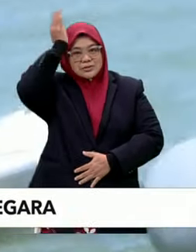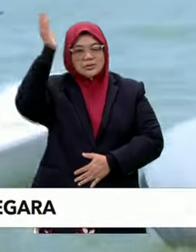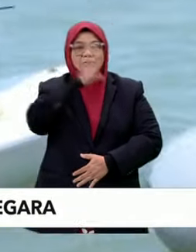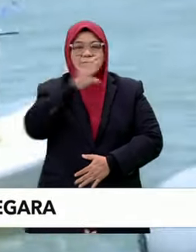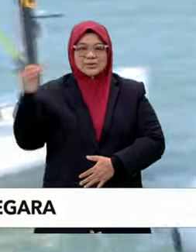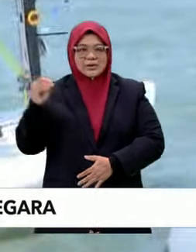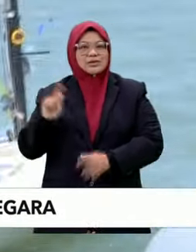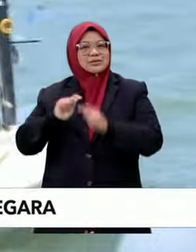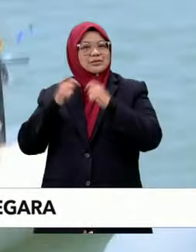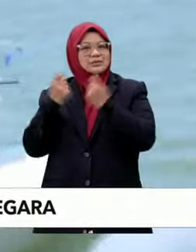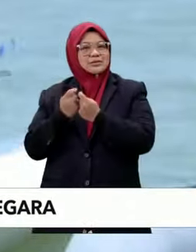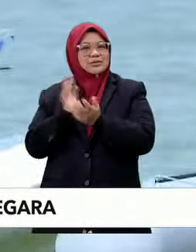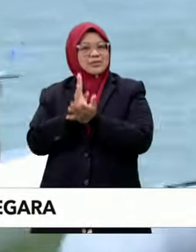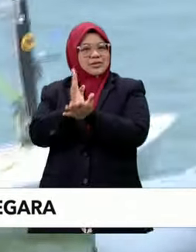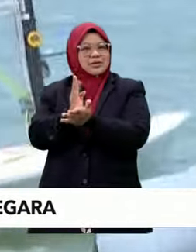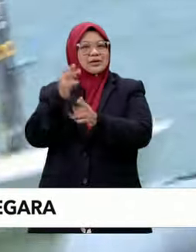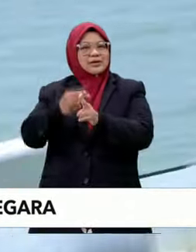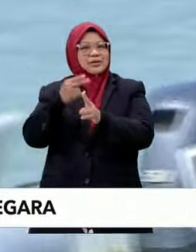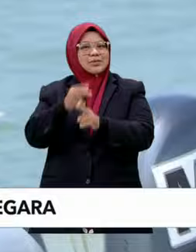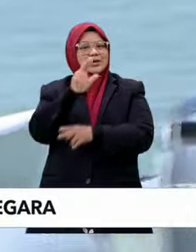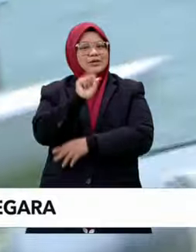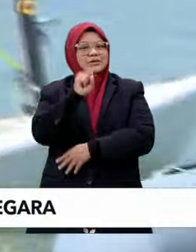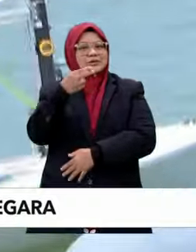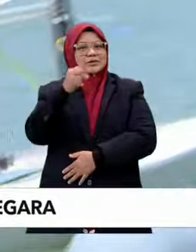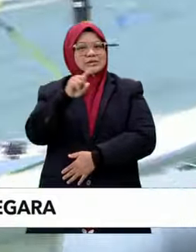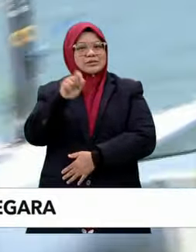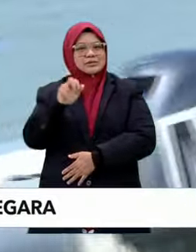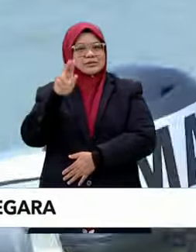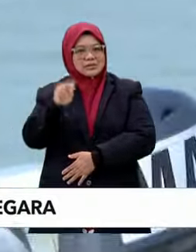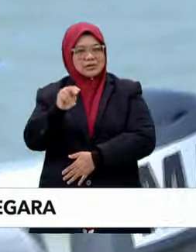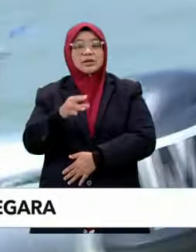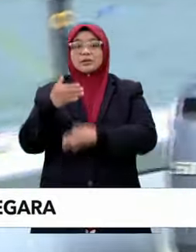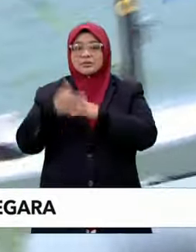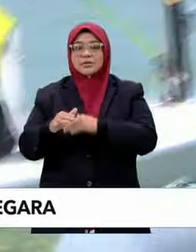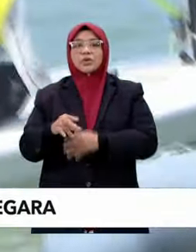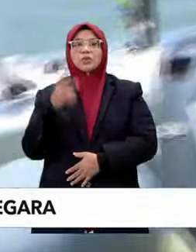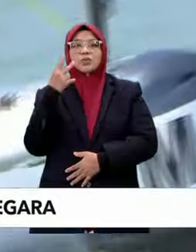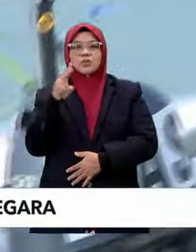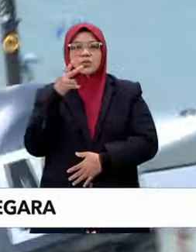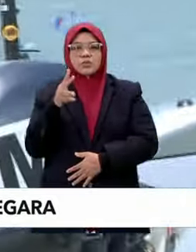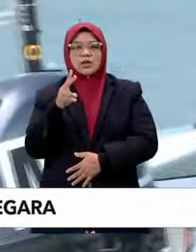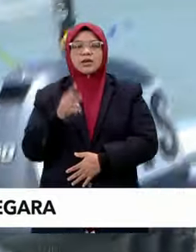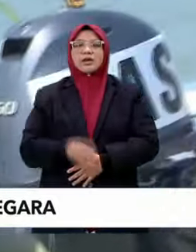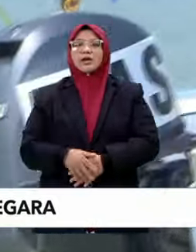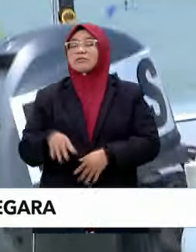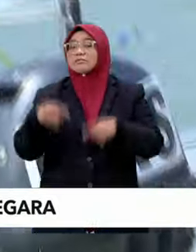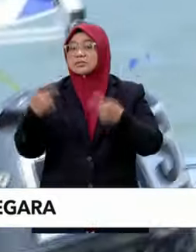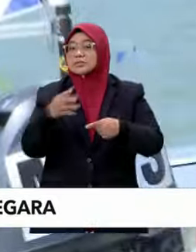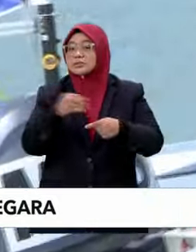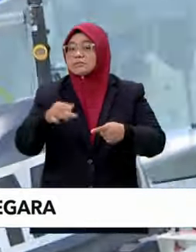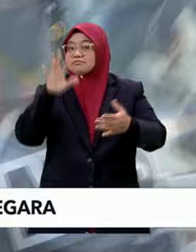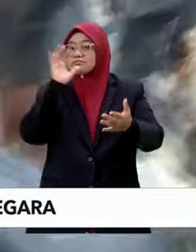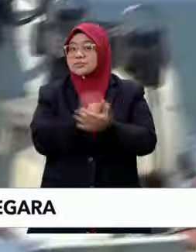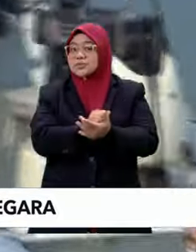pelayaran menu sinur dalam acara ILC 6 selepas 12 perlombaan sekaligus menempah